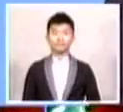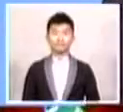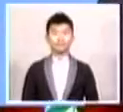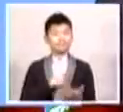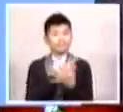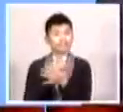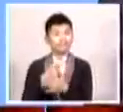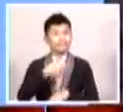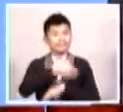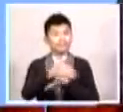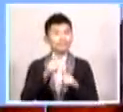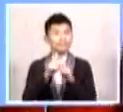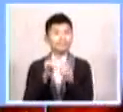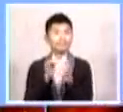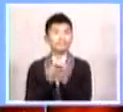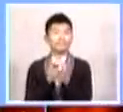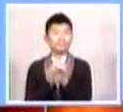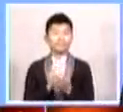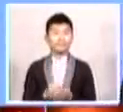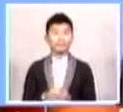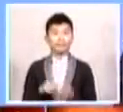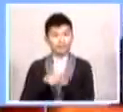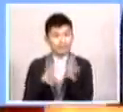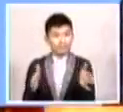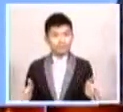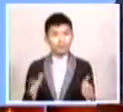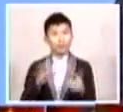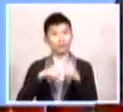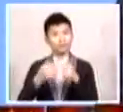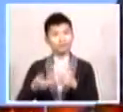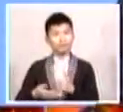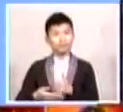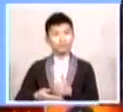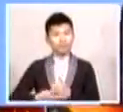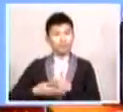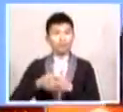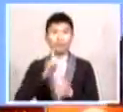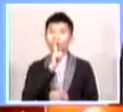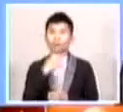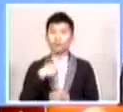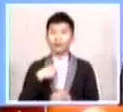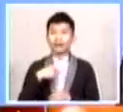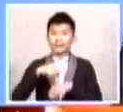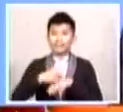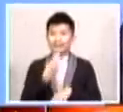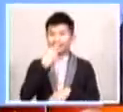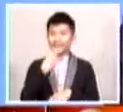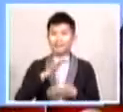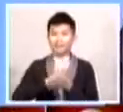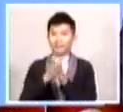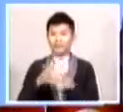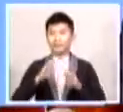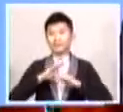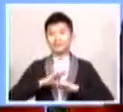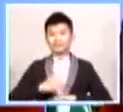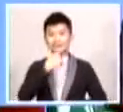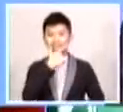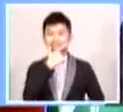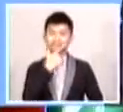各位乡亲父老，这段时间以来有人说我脾气变好了，还有记者在打